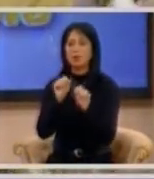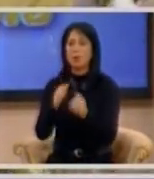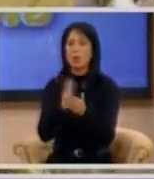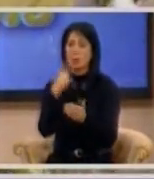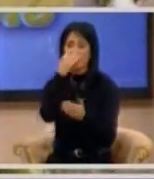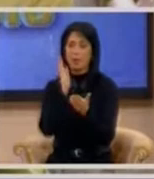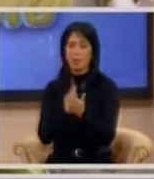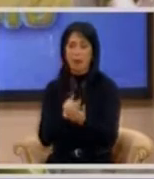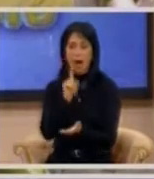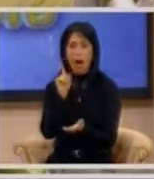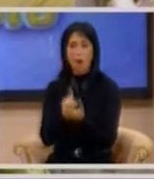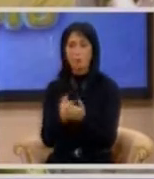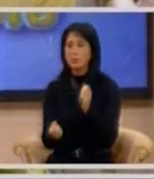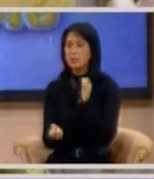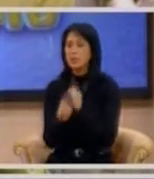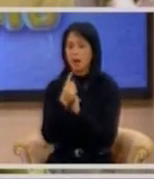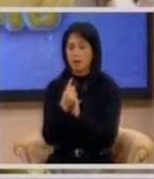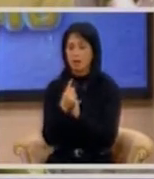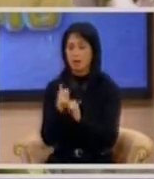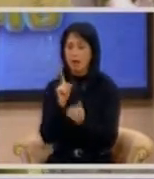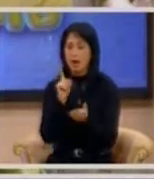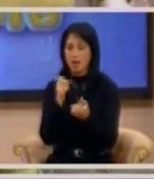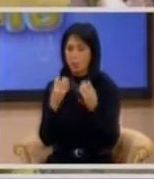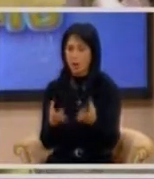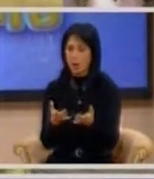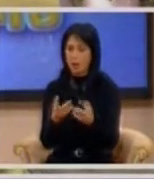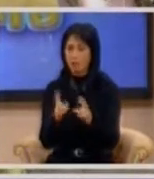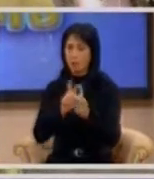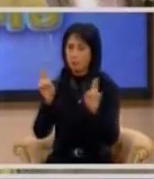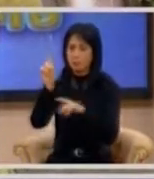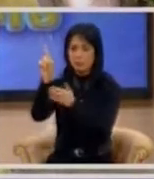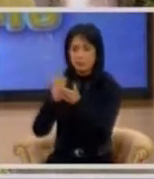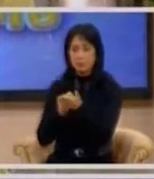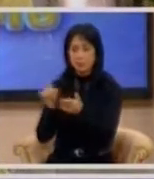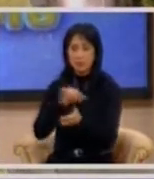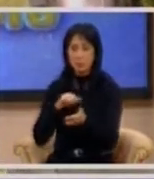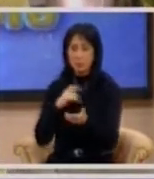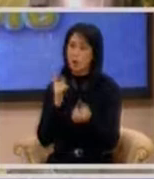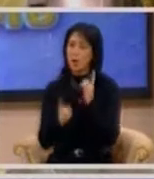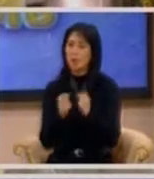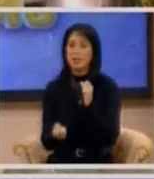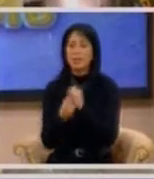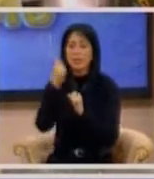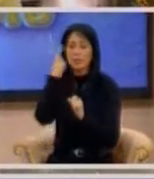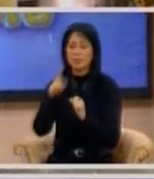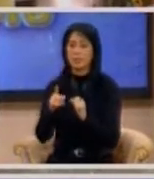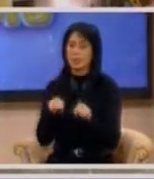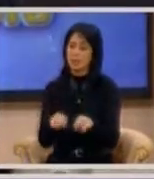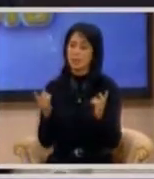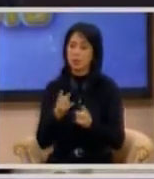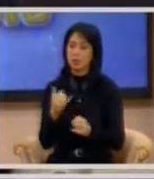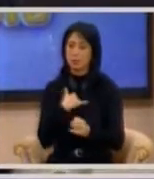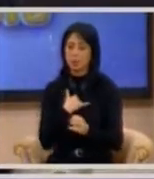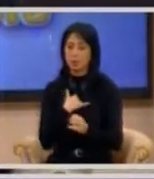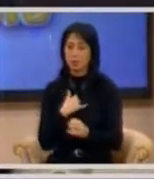არიან. აუცილებლობა საიდან გაჩნდა? უბრალოდ ანალოგია ვიღეთ სხვა ქვეყნის, თუ რეალურად ჩვენთან ეს საჭიროა ეს სერვისი? რა თქმა